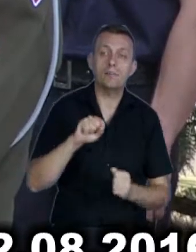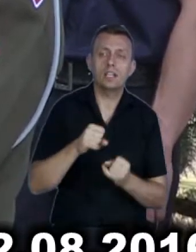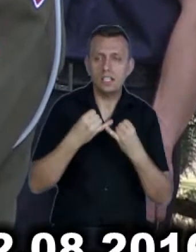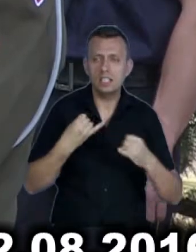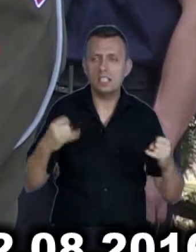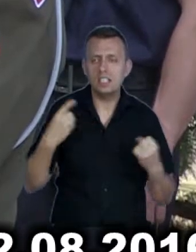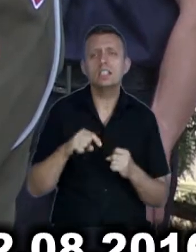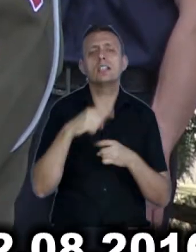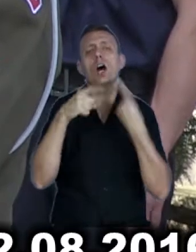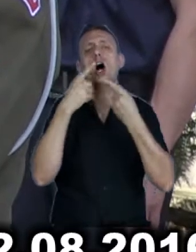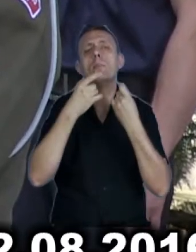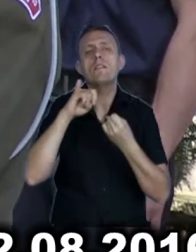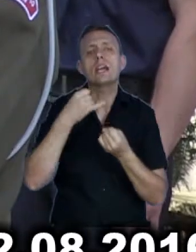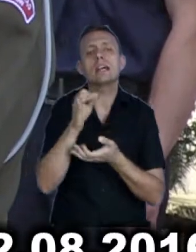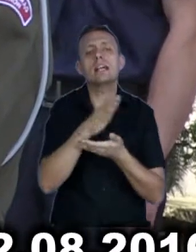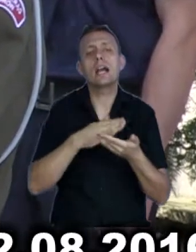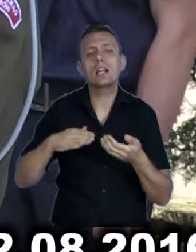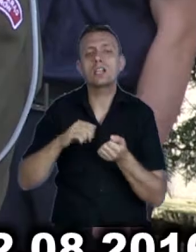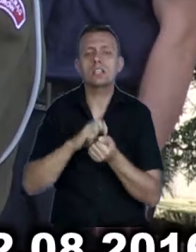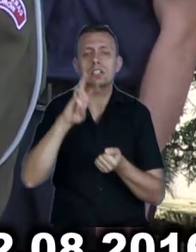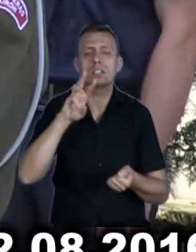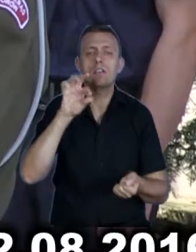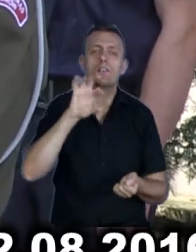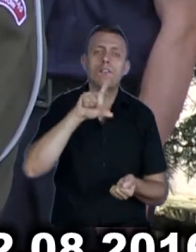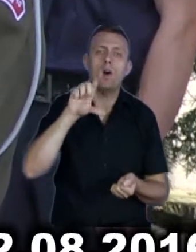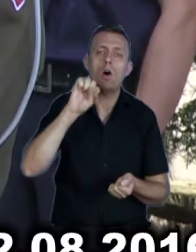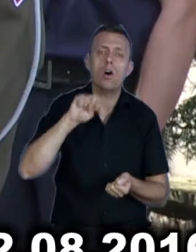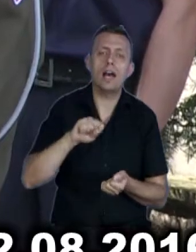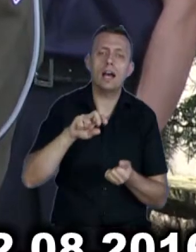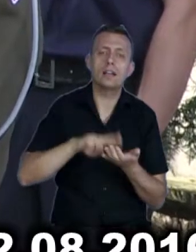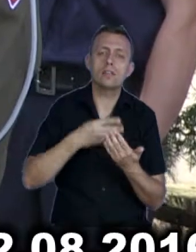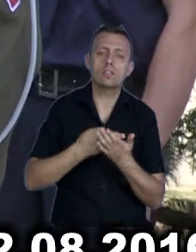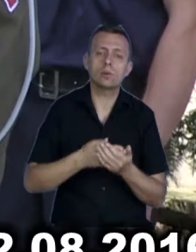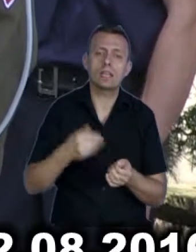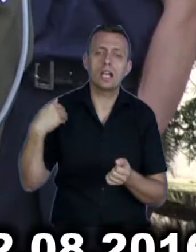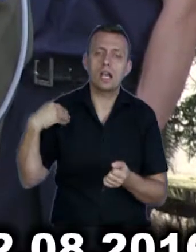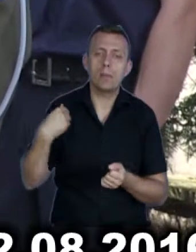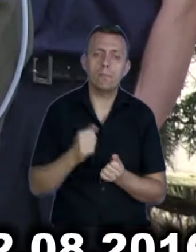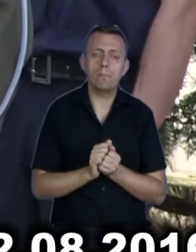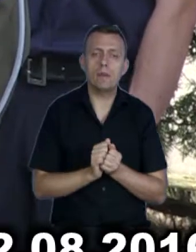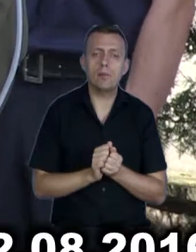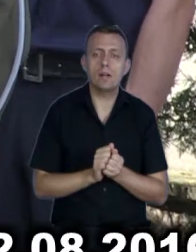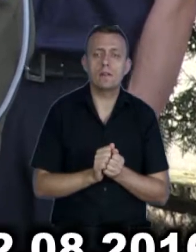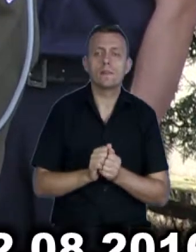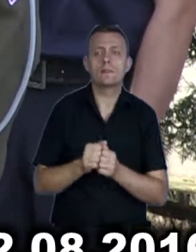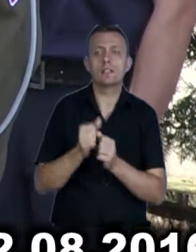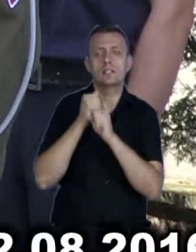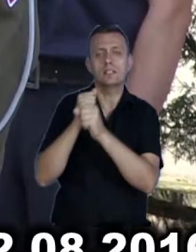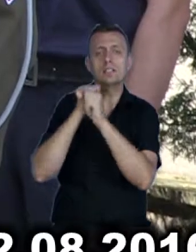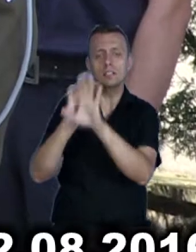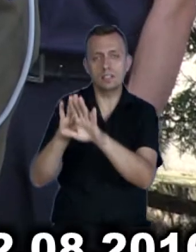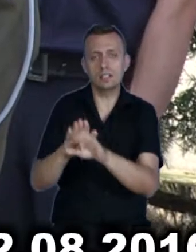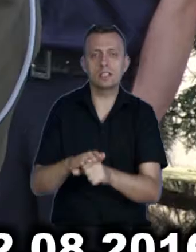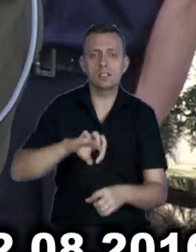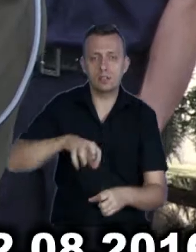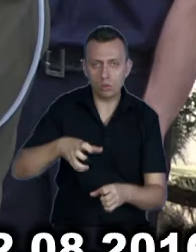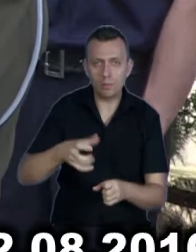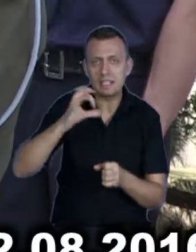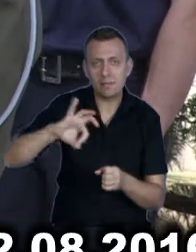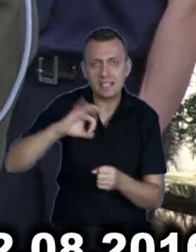Wigry na Woli i Starówce. Były grupy szturmowe poza Warszawą, które szły na